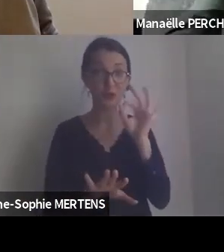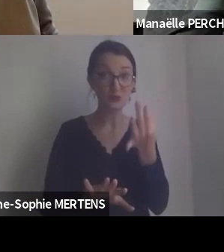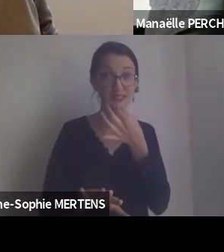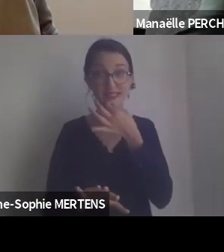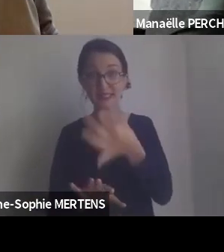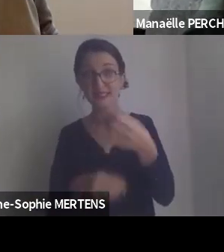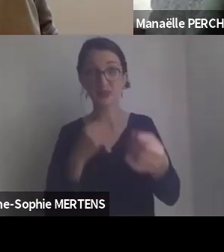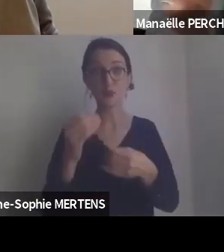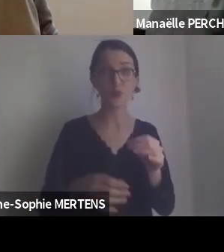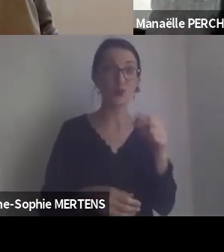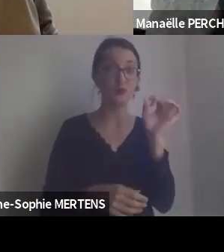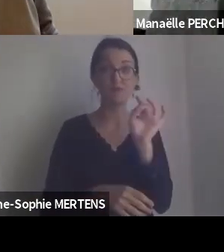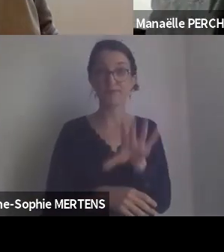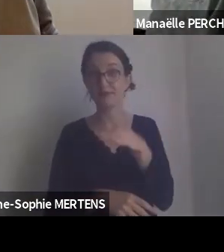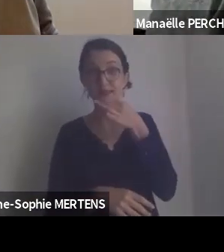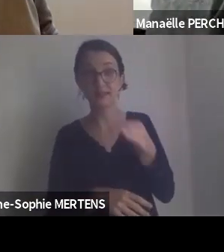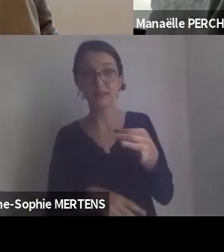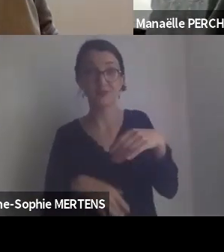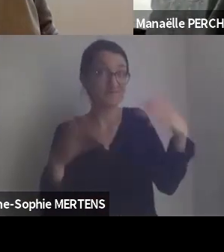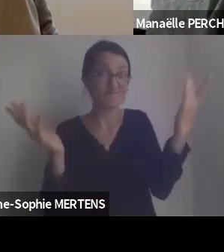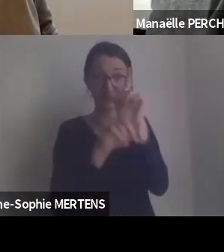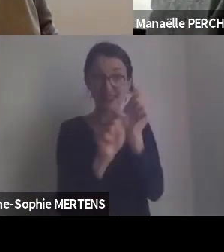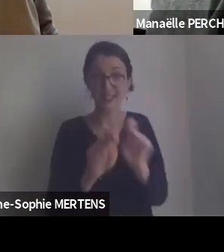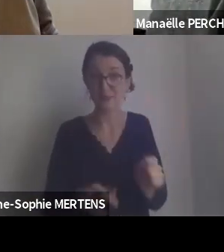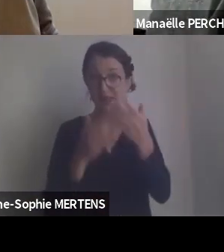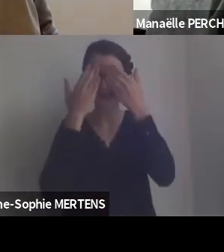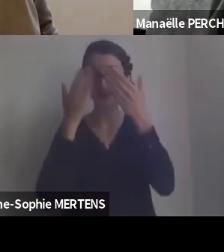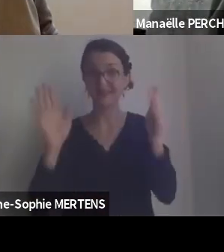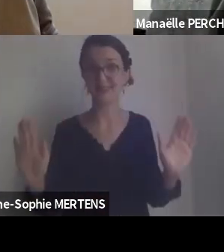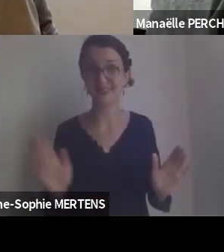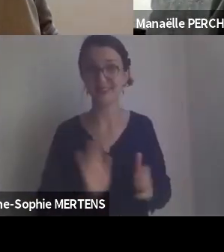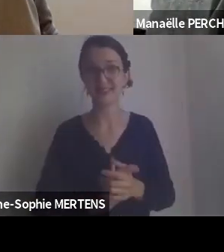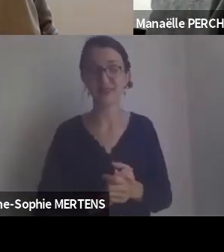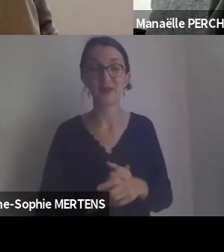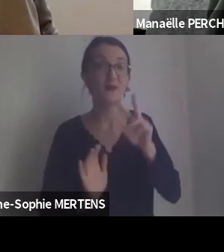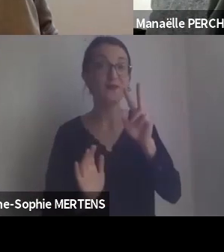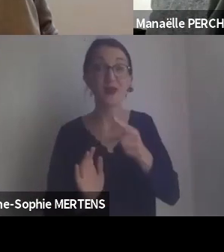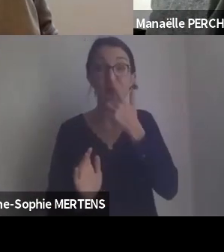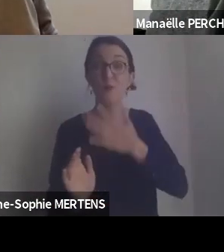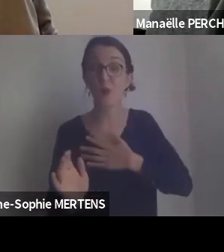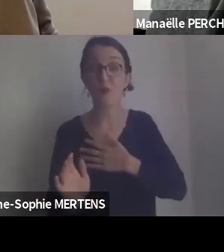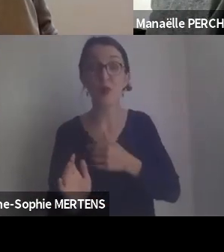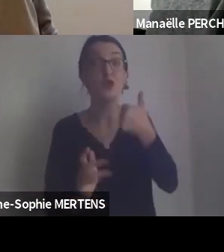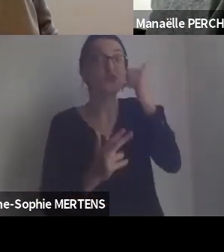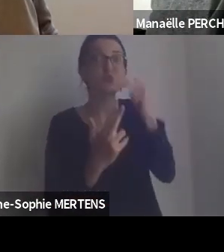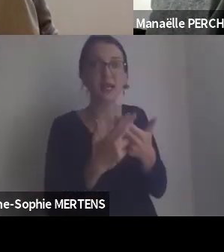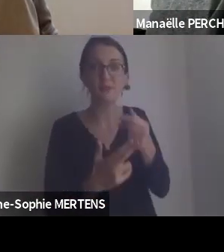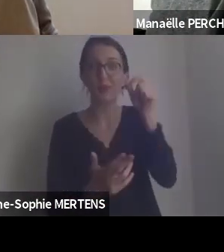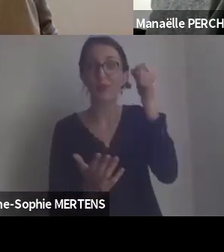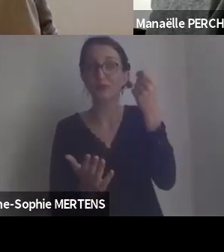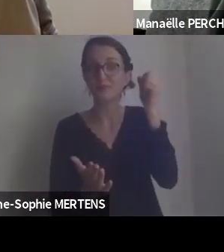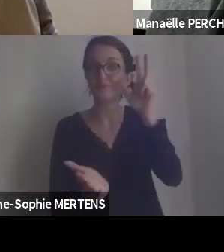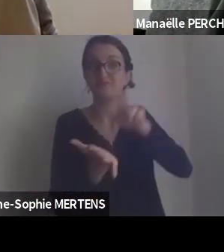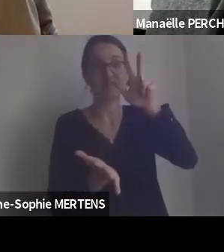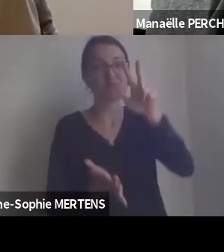en parlent à leurs clients, d'autres pas du tout. Est-ce qu'il y a vraiment une recette toute faite là-dessus? Je ne crois pas. Par contre, je vous invite, notamment